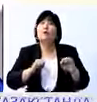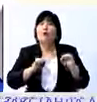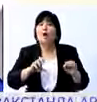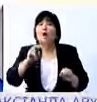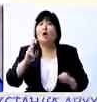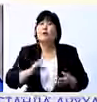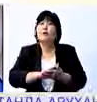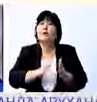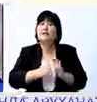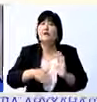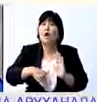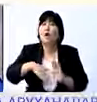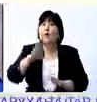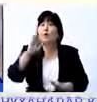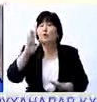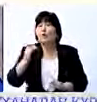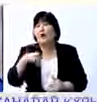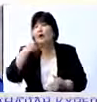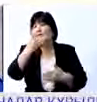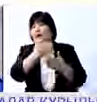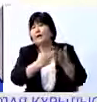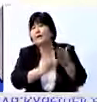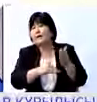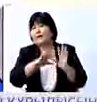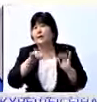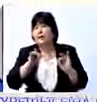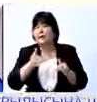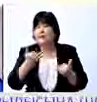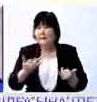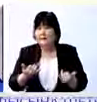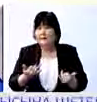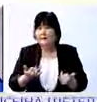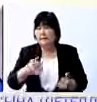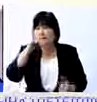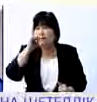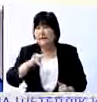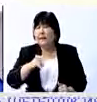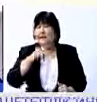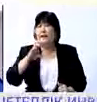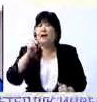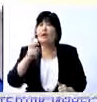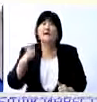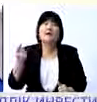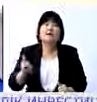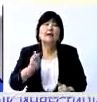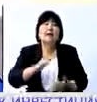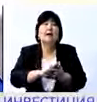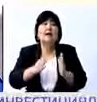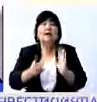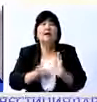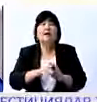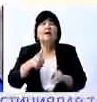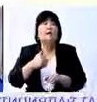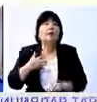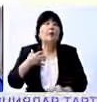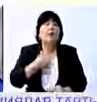әлеуметтік жағдайды көтеру деген сияқты атап өткен басым бағыттары ол қазіргі Қазақстанның әлеуметтік экономикалық жағдайындағы ең